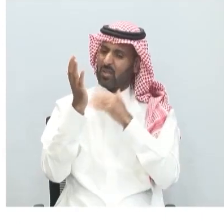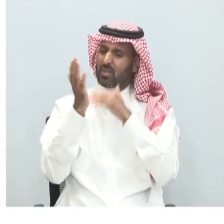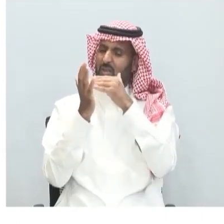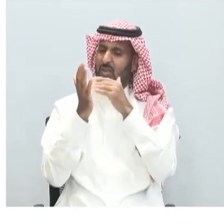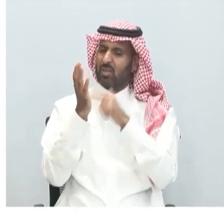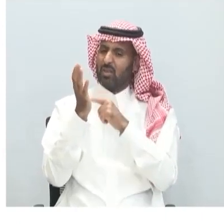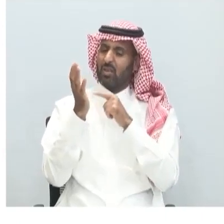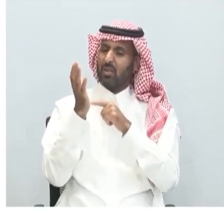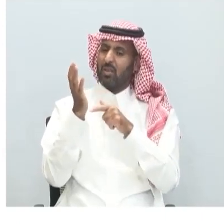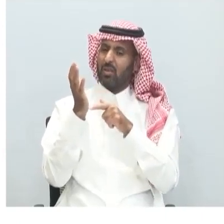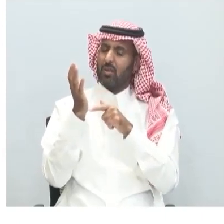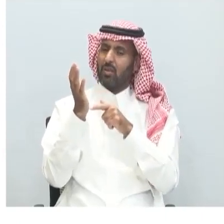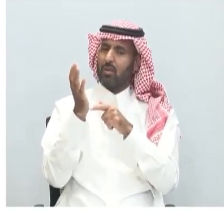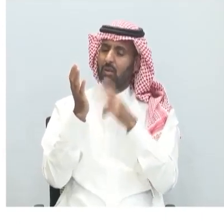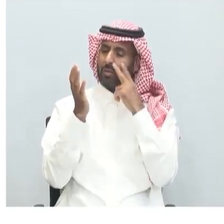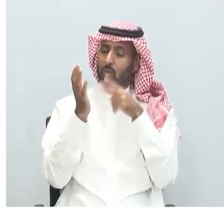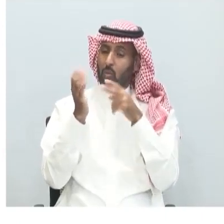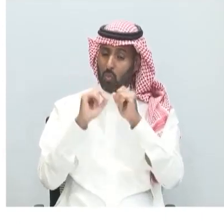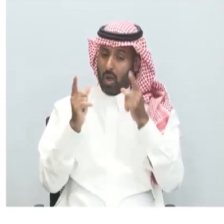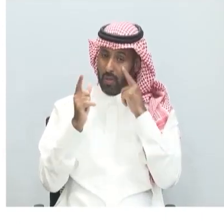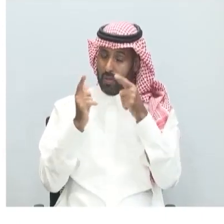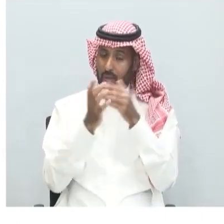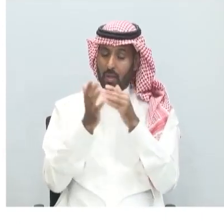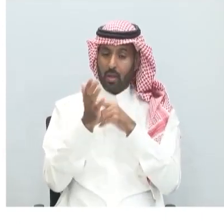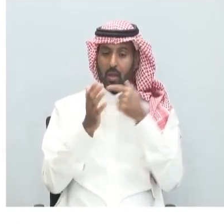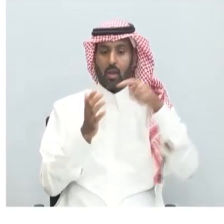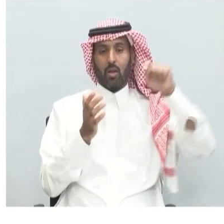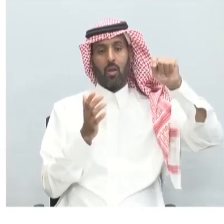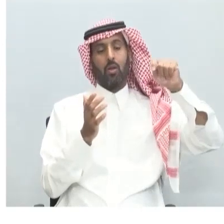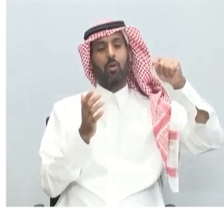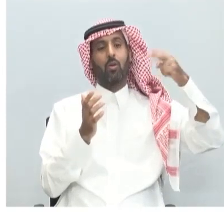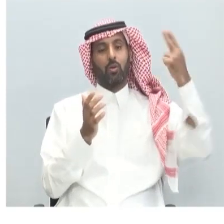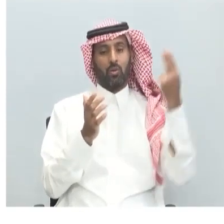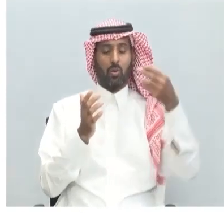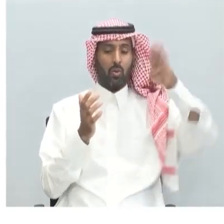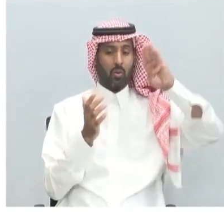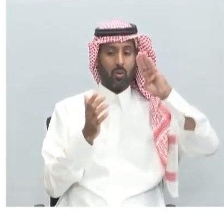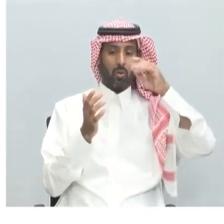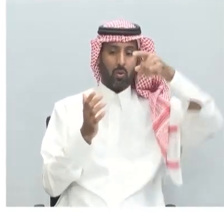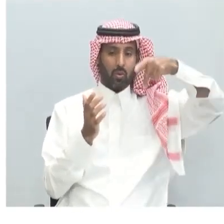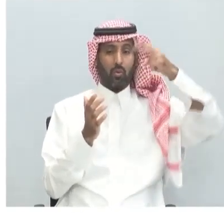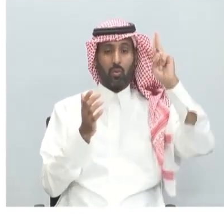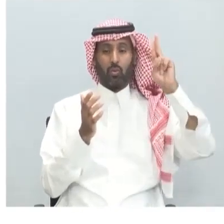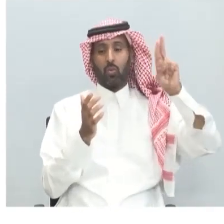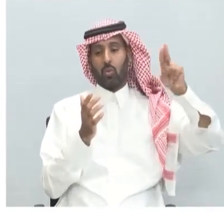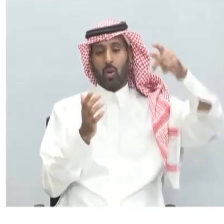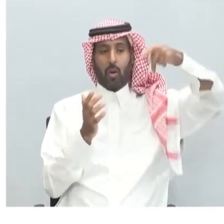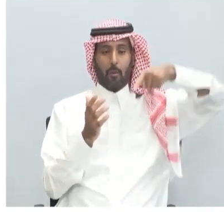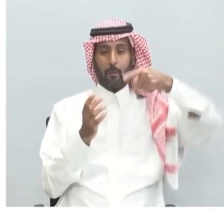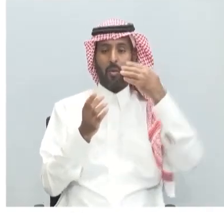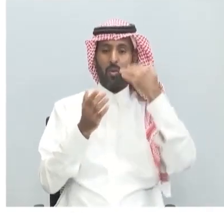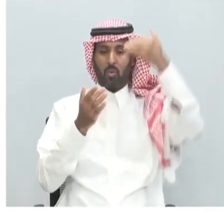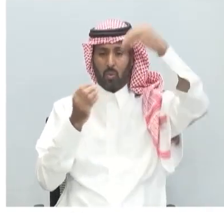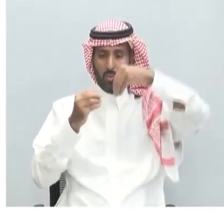العناصر خصوصا هنا يكون شكل واضح للتو بي انني كلما نزلت الى الاس فل يبدا بتعبئه